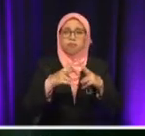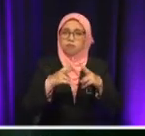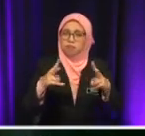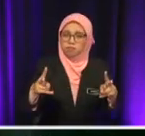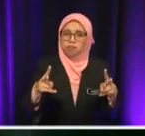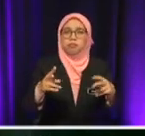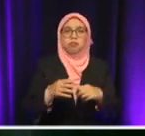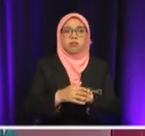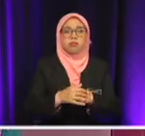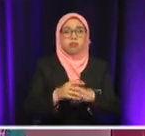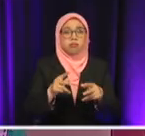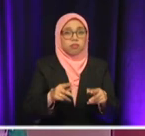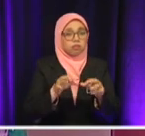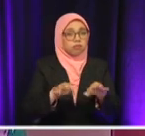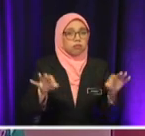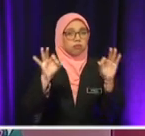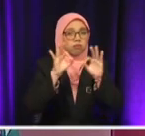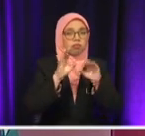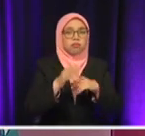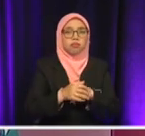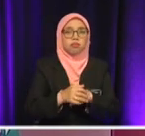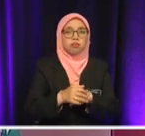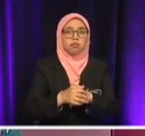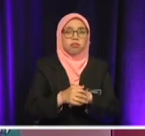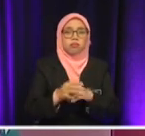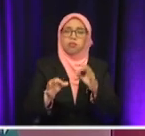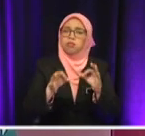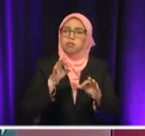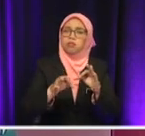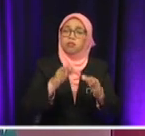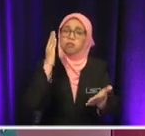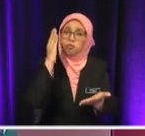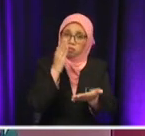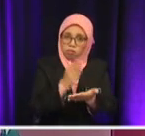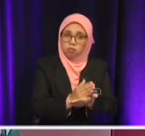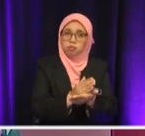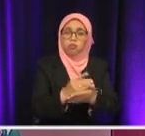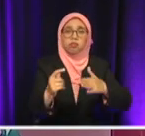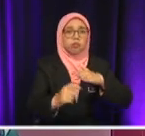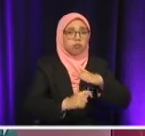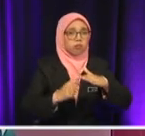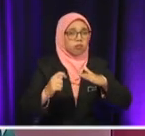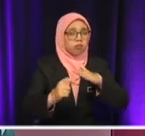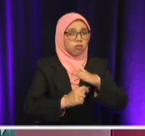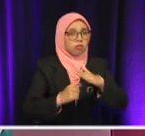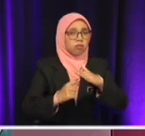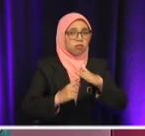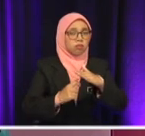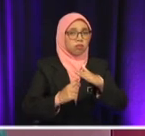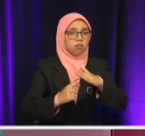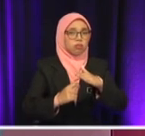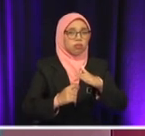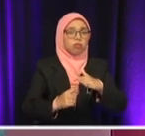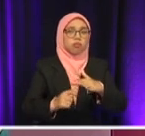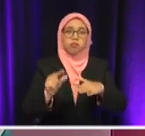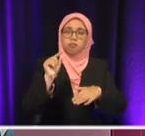saya bagi jawapan, menghentikan operasi taska buat sementara waktu untuk proses sanitasi dan